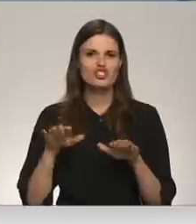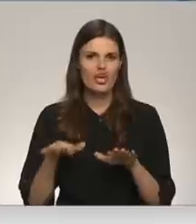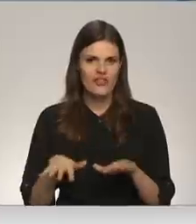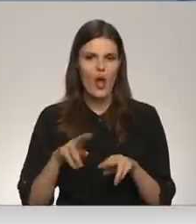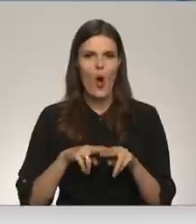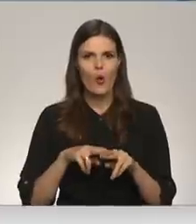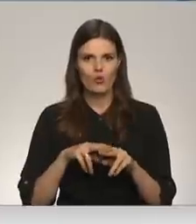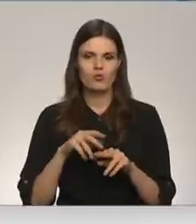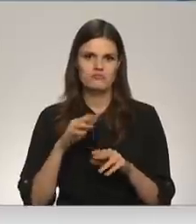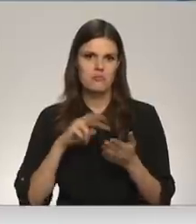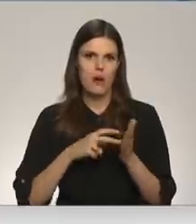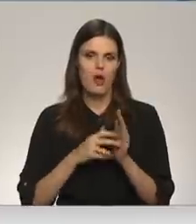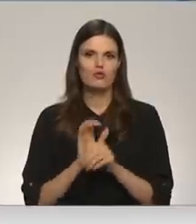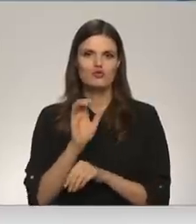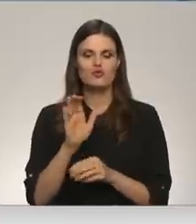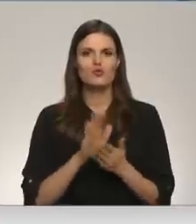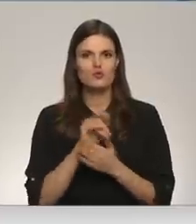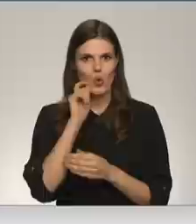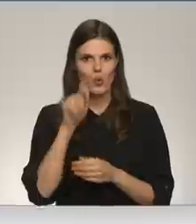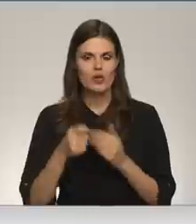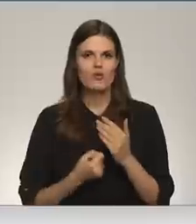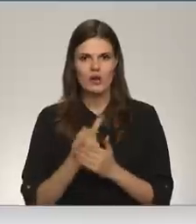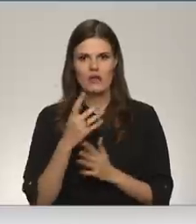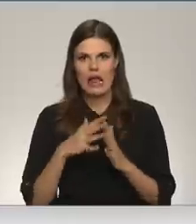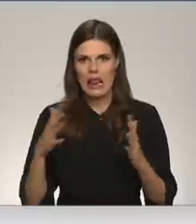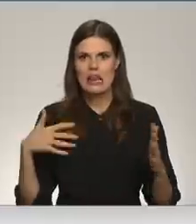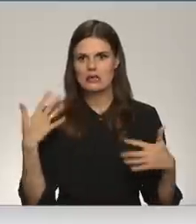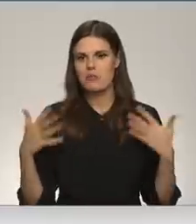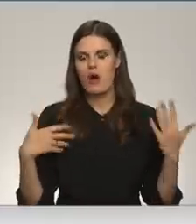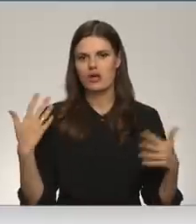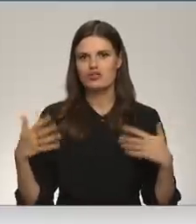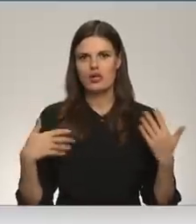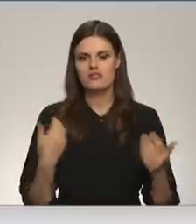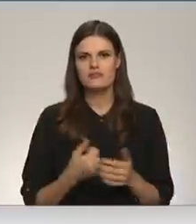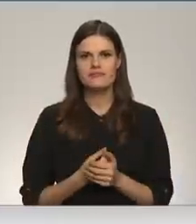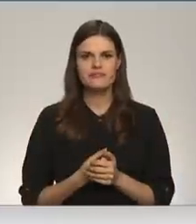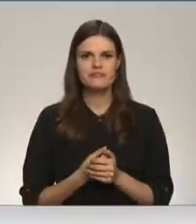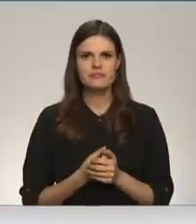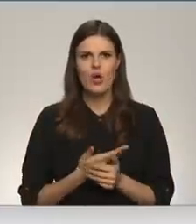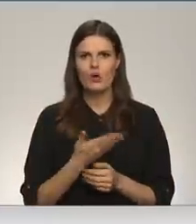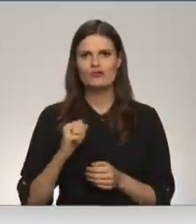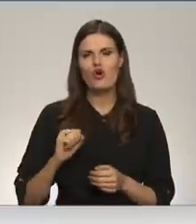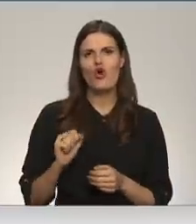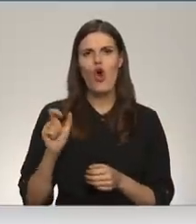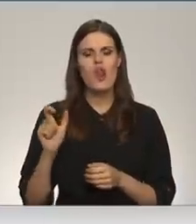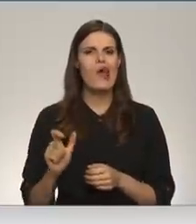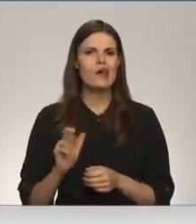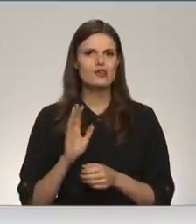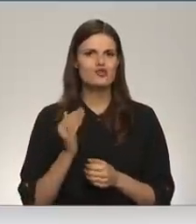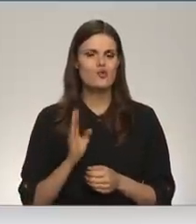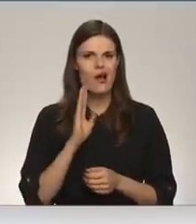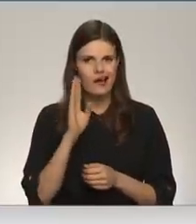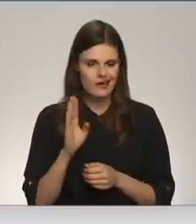potenciāli sūtīti uz Ukrainu, rada lielas bažas. Jūs kolēģis šorīt mums,